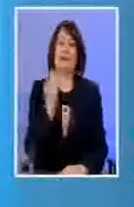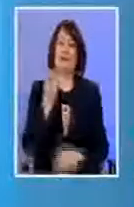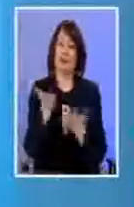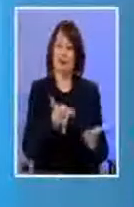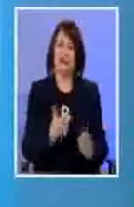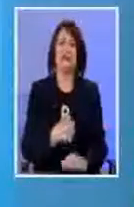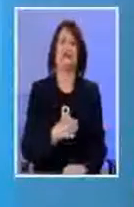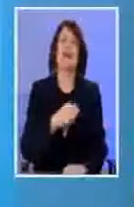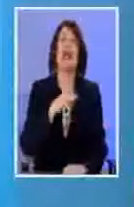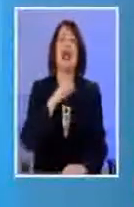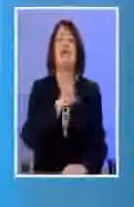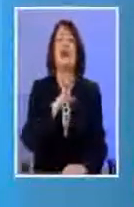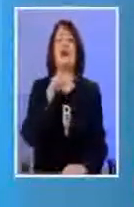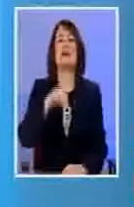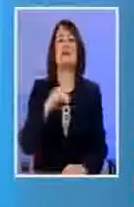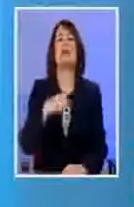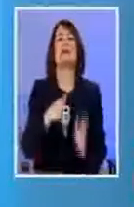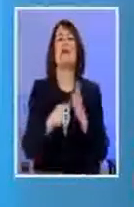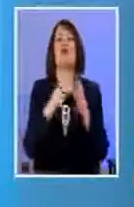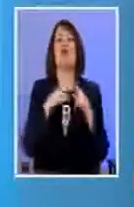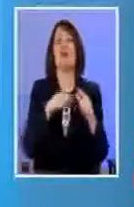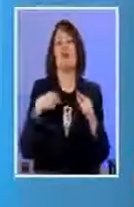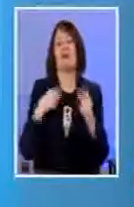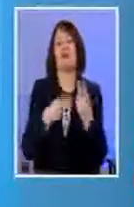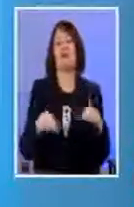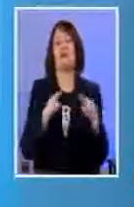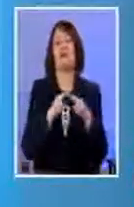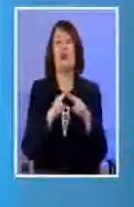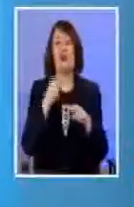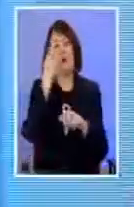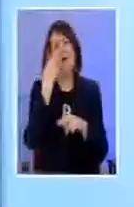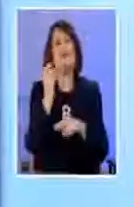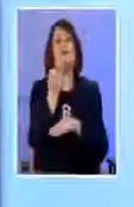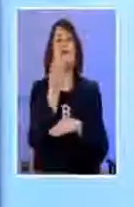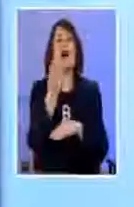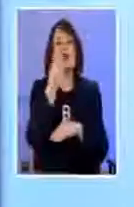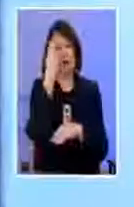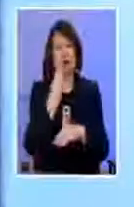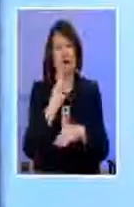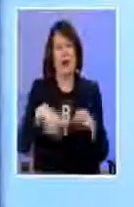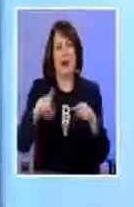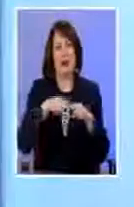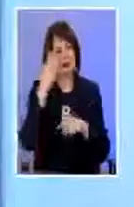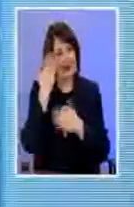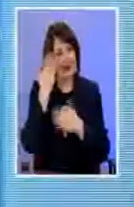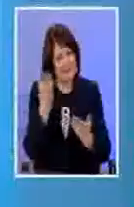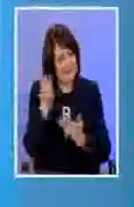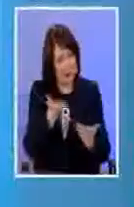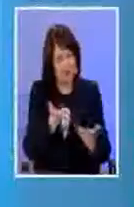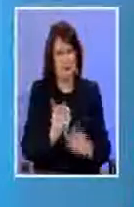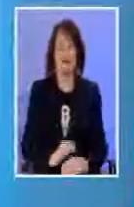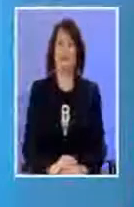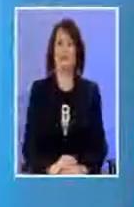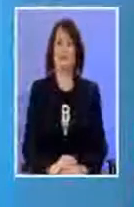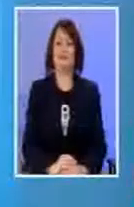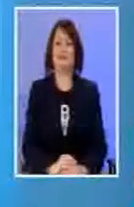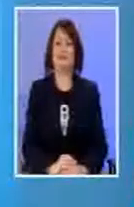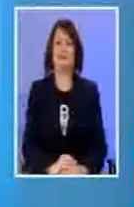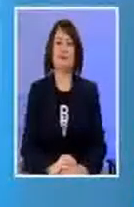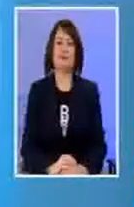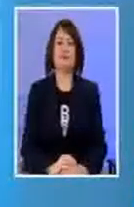Εμμανουήλ Μπασιάς, πρόεδρος του Διοικητικού Συμβουλίου του Φάρου Τυφλών Ελλάδος. Καλημέρα και από μένα. Γεια σας, κύριε Μπασιά.